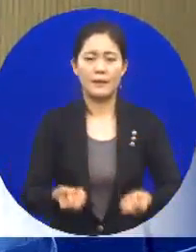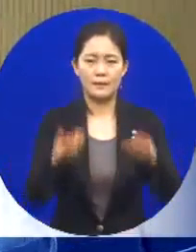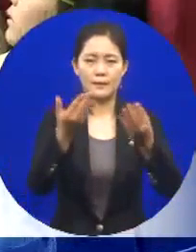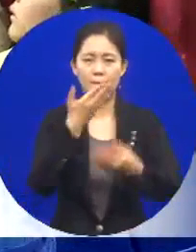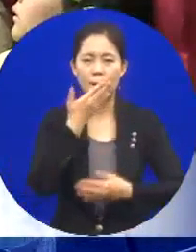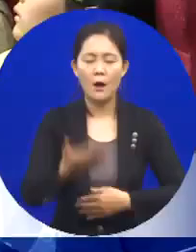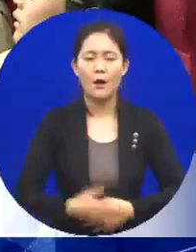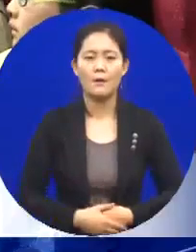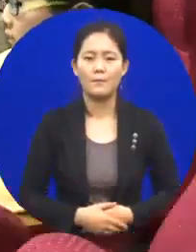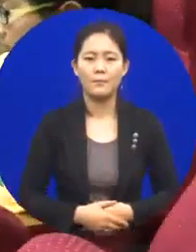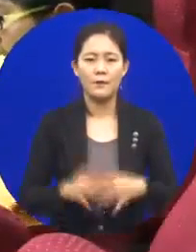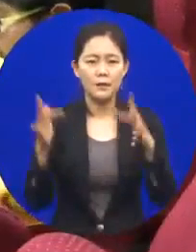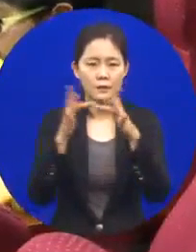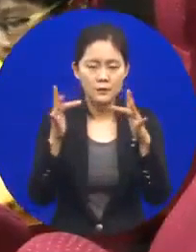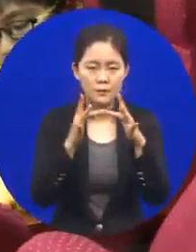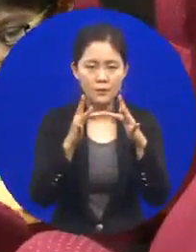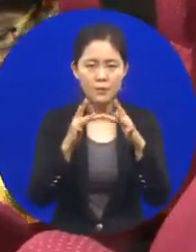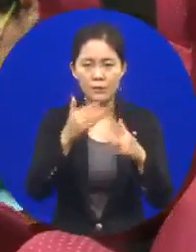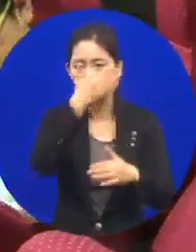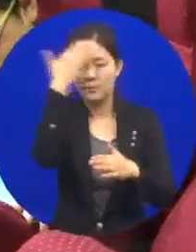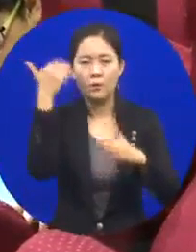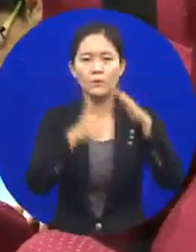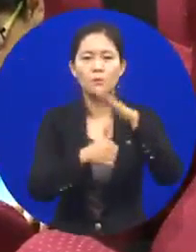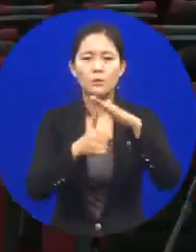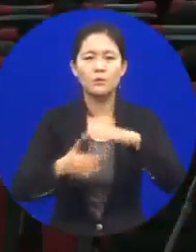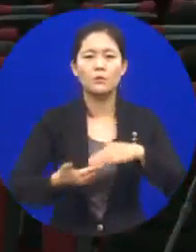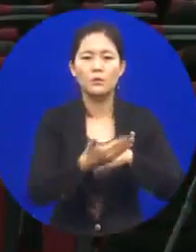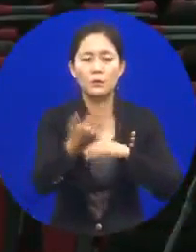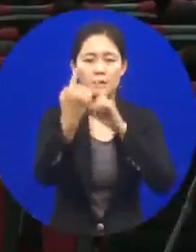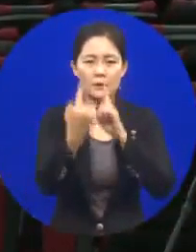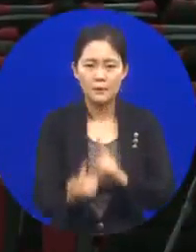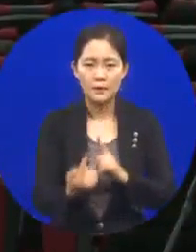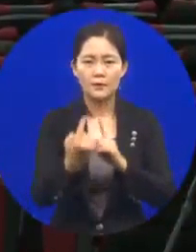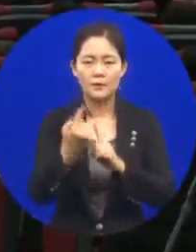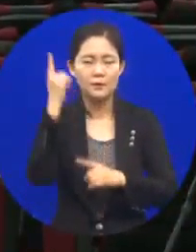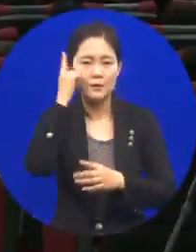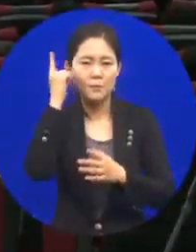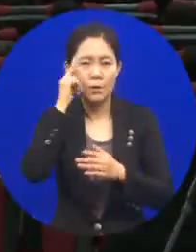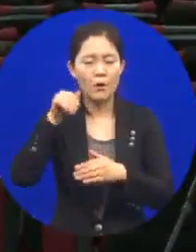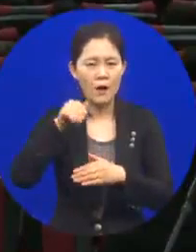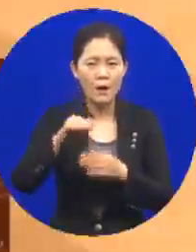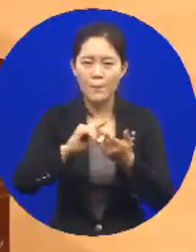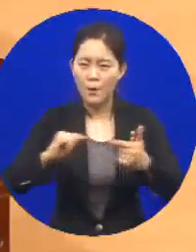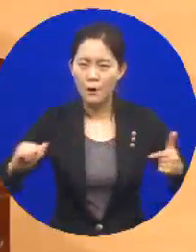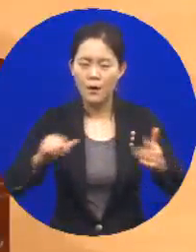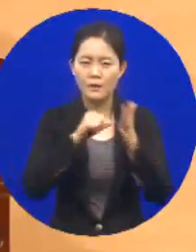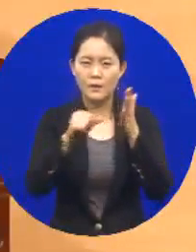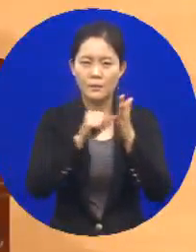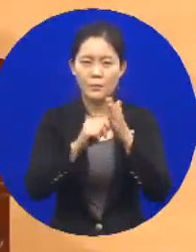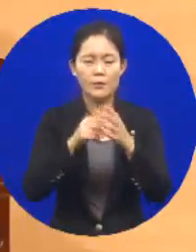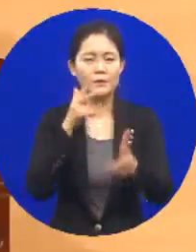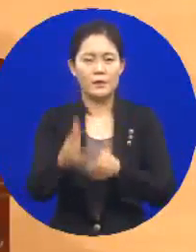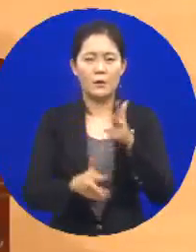열렸습니다. 용인시 디지털산업진흥원이 청소년들을 대상으로 드론, 스마트카, 스마트팜 등 최신